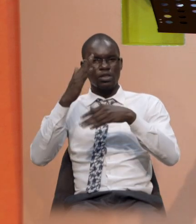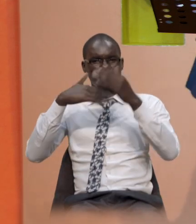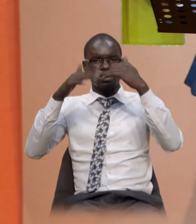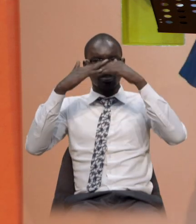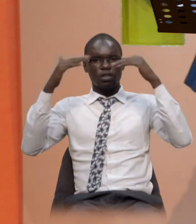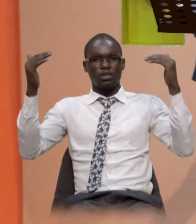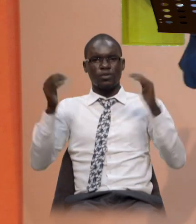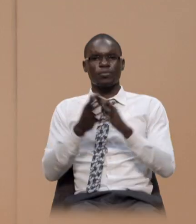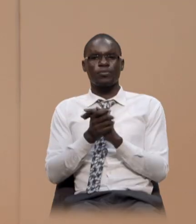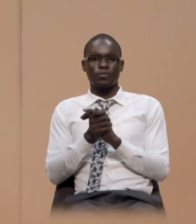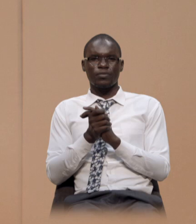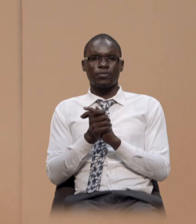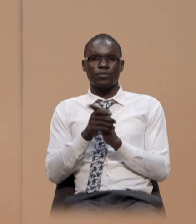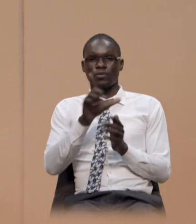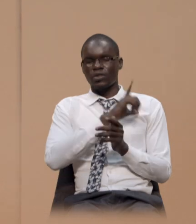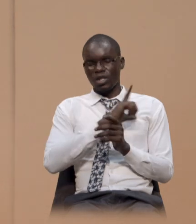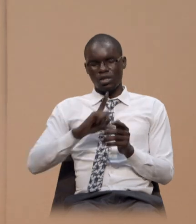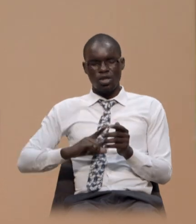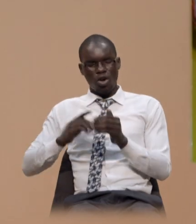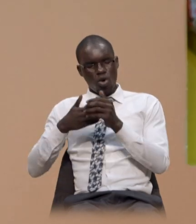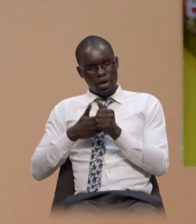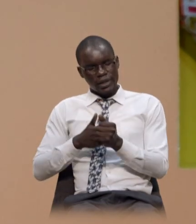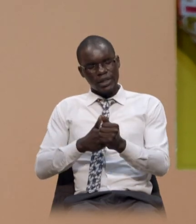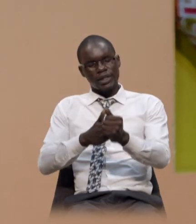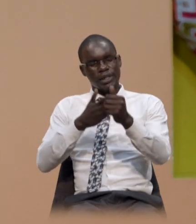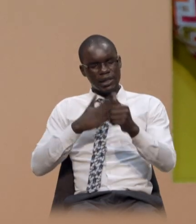kupanda. Bwana